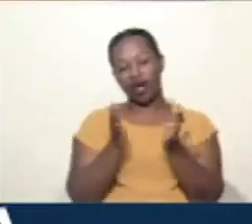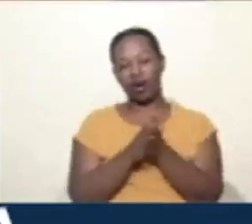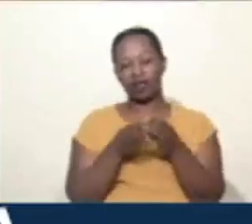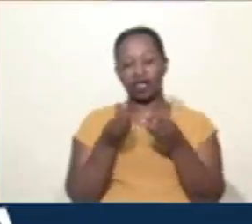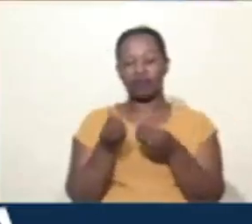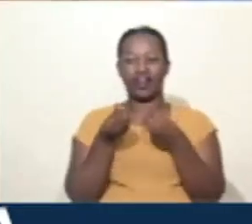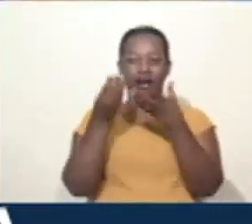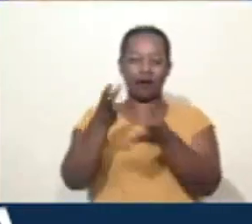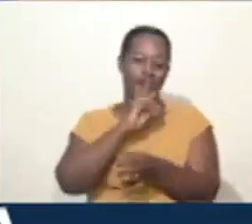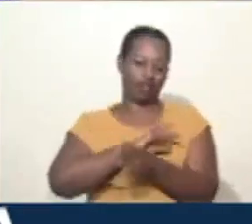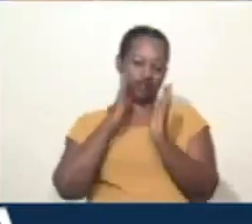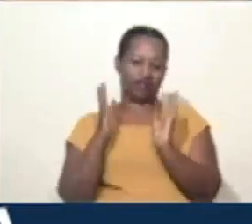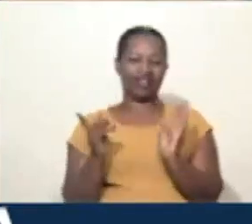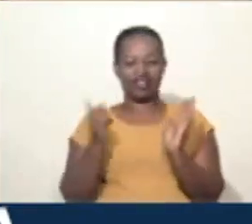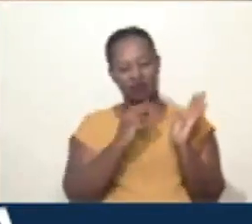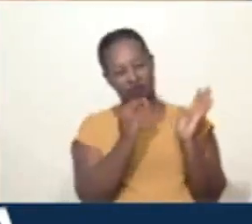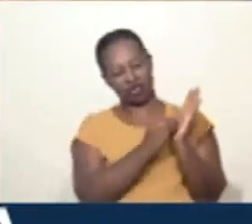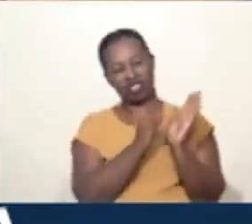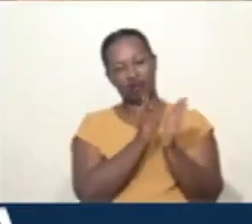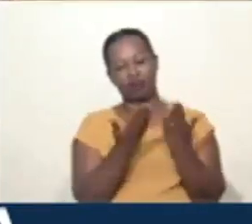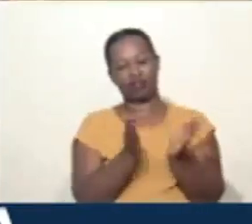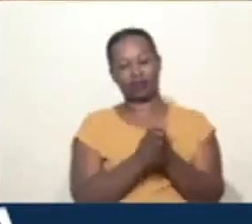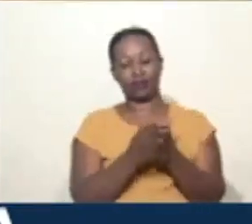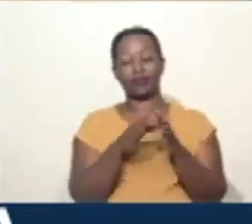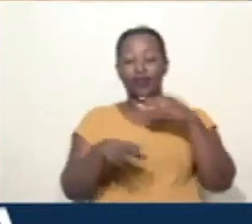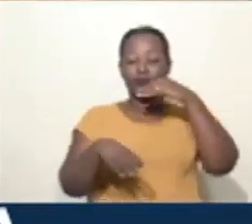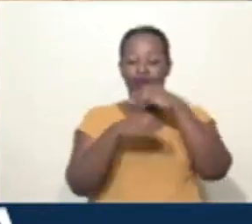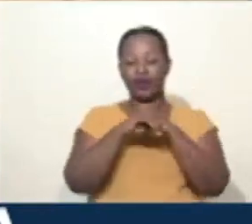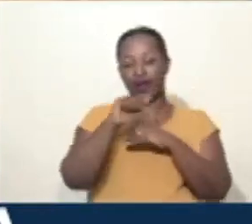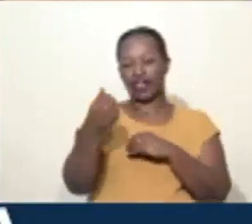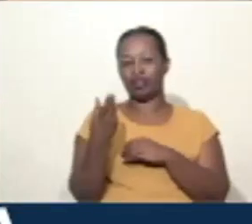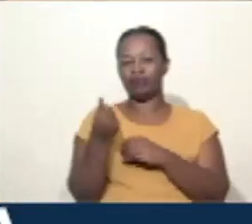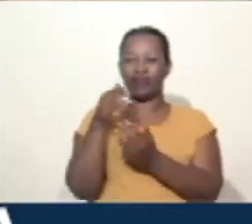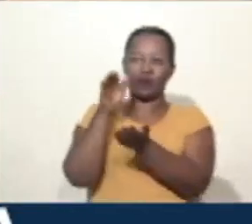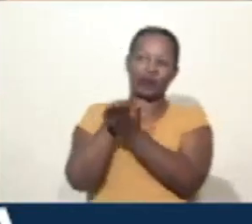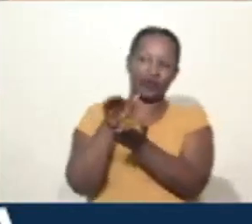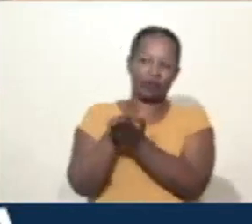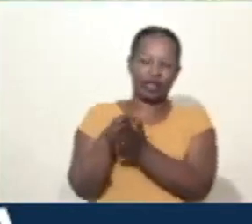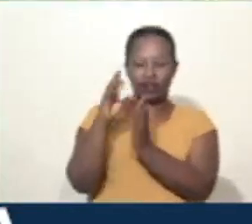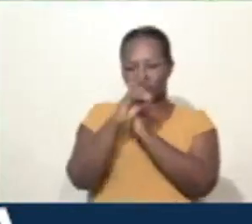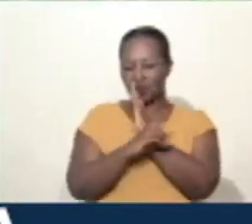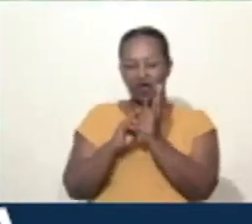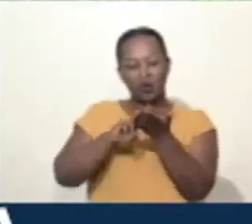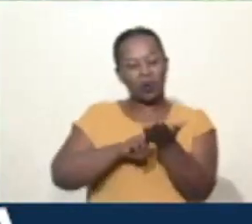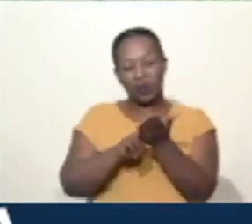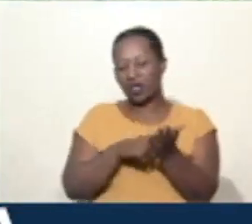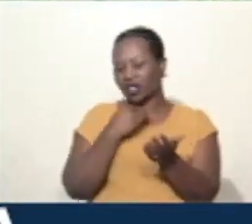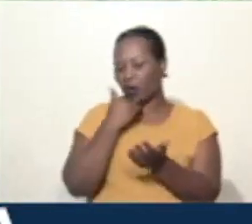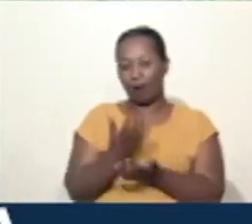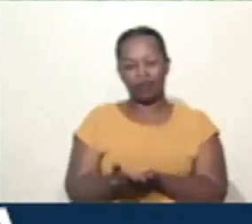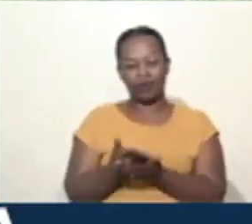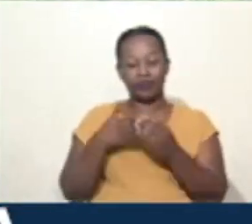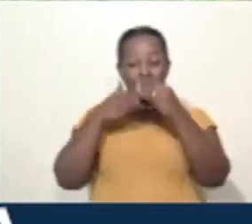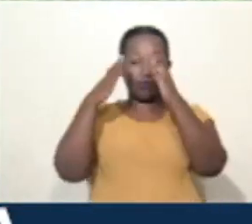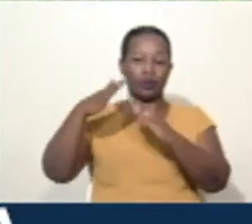bikorwa atagaragara mu bitabo by'ibaruramari. Aha kandi hiyongeraho n'amafaranga aguma kuri konti z'uturere ntakoreshwa ibyo yagenewe.